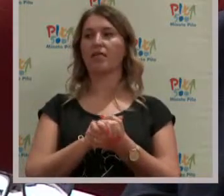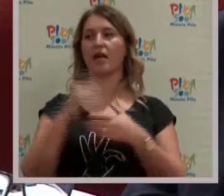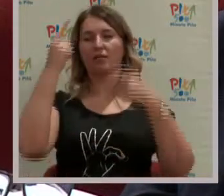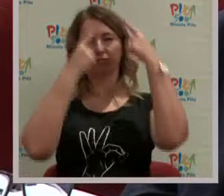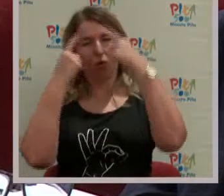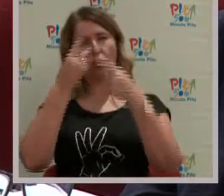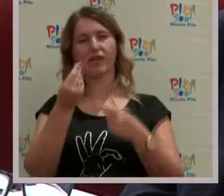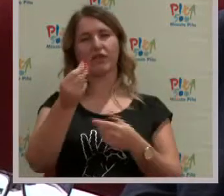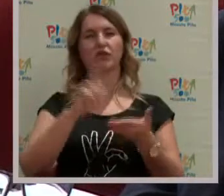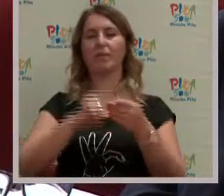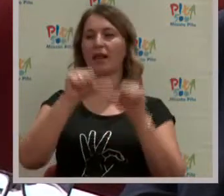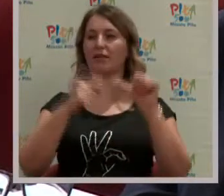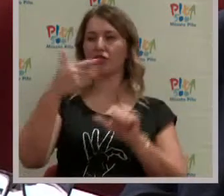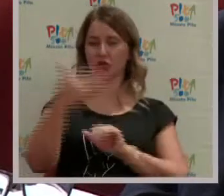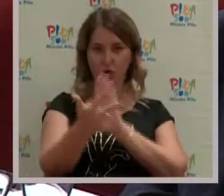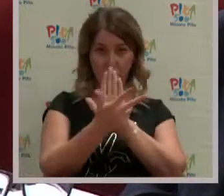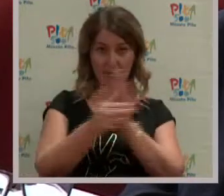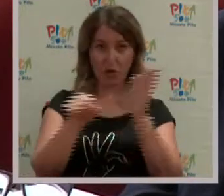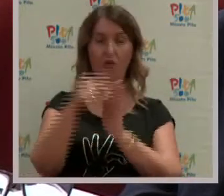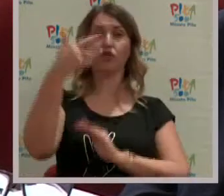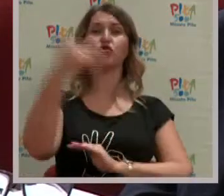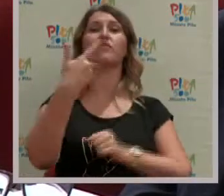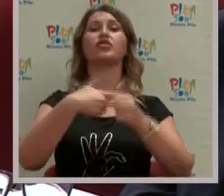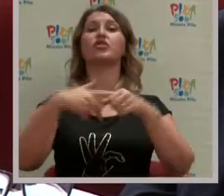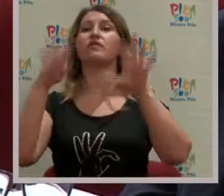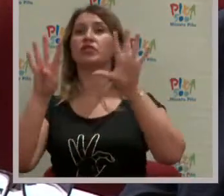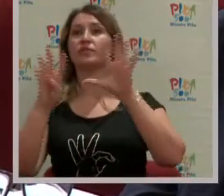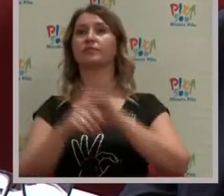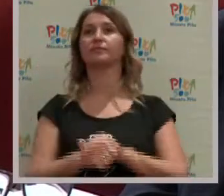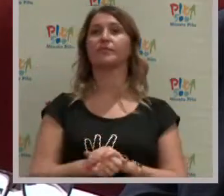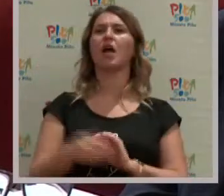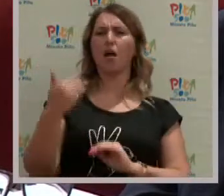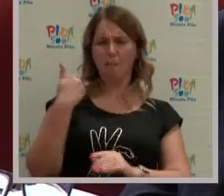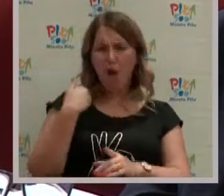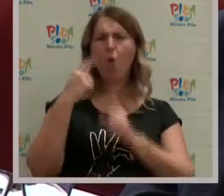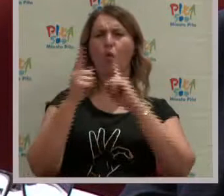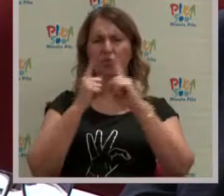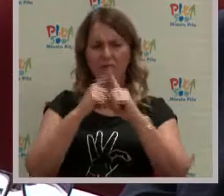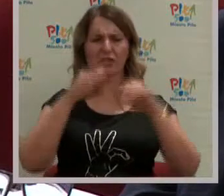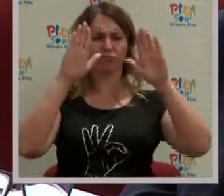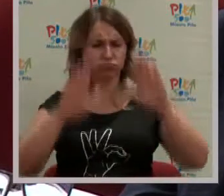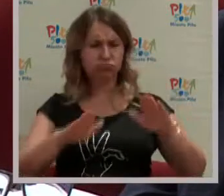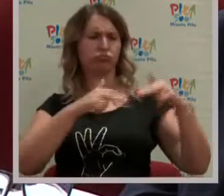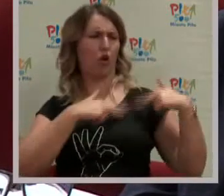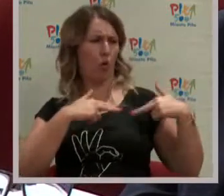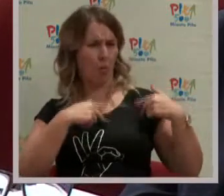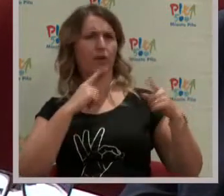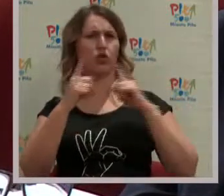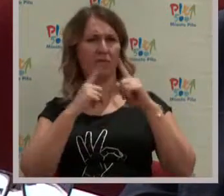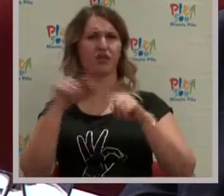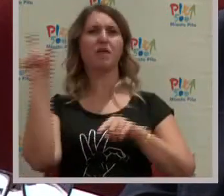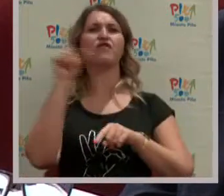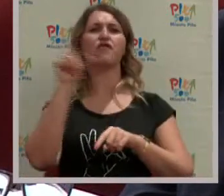finansowej miasta Piły na lata 2018-2029 był procedowany na ostatniej komisji budżetu i rozwoju miasta w